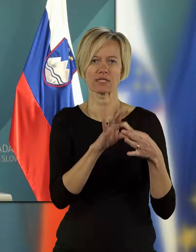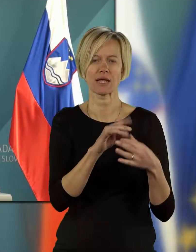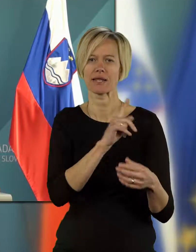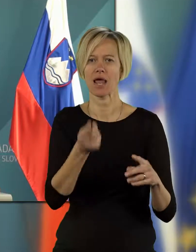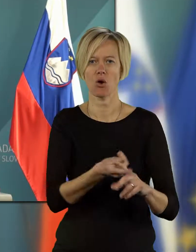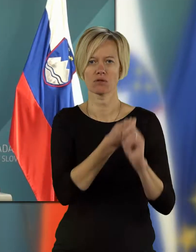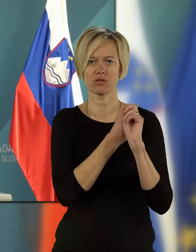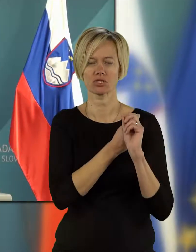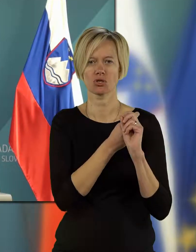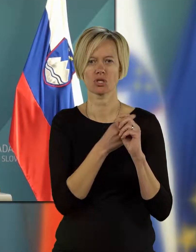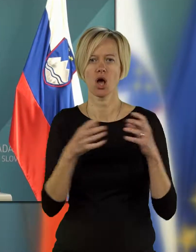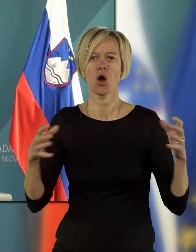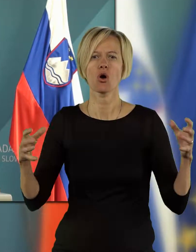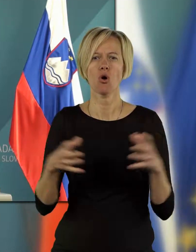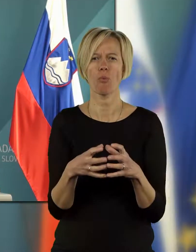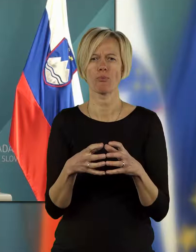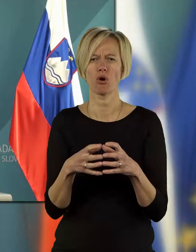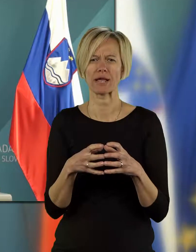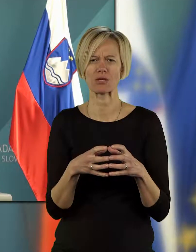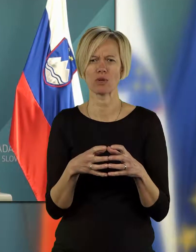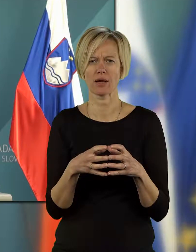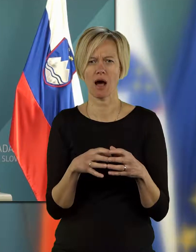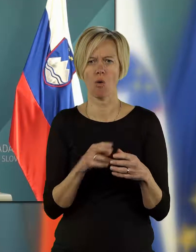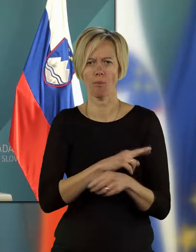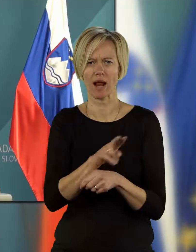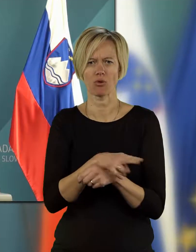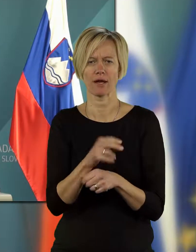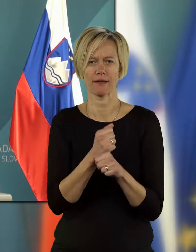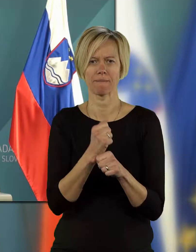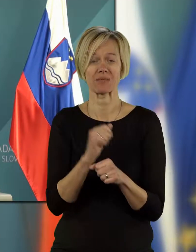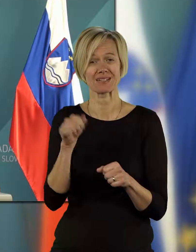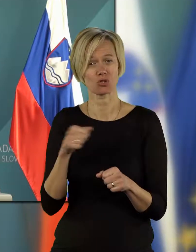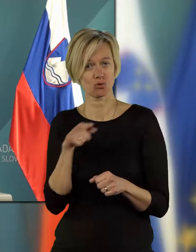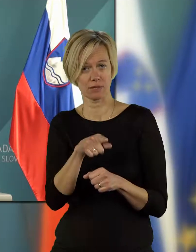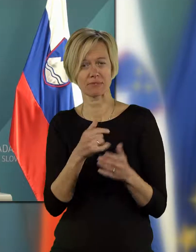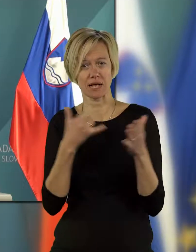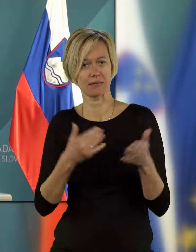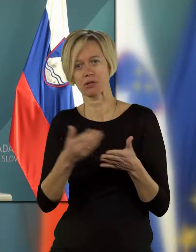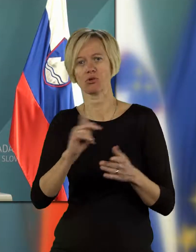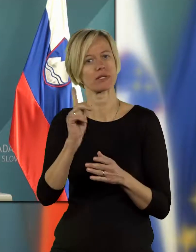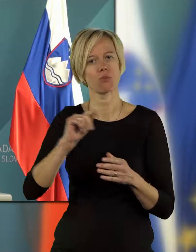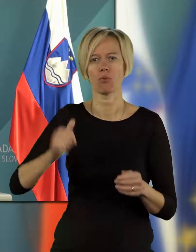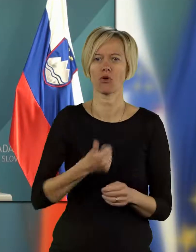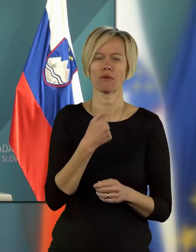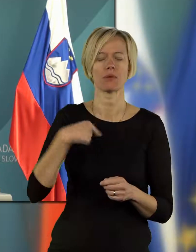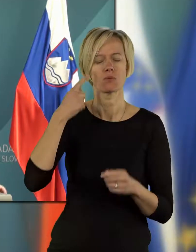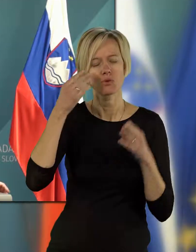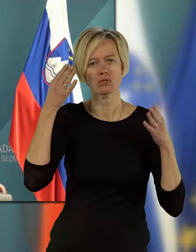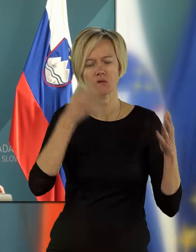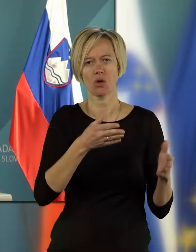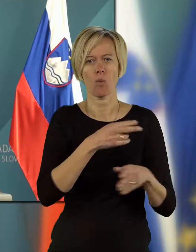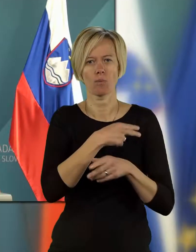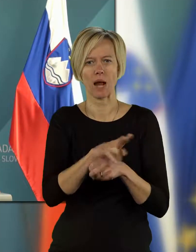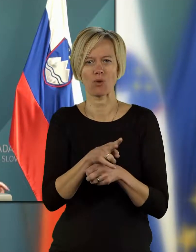na neodvisnost korporativnega upravljanja, zato ga v tem zadnjem predlogu nismo ponovili in smo se osredotočili